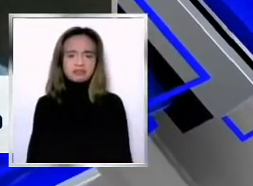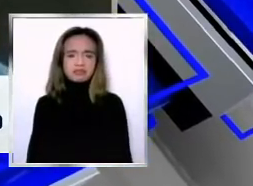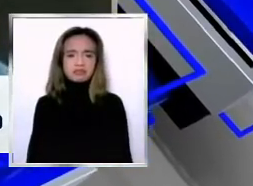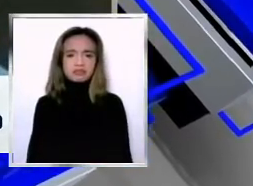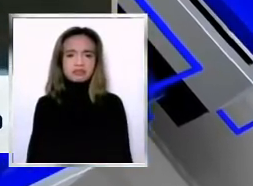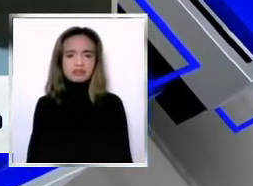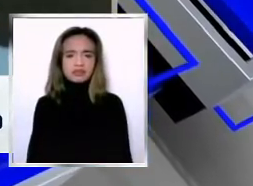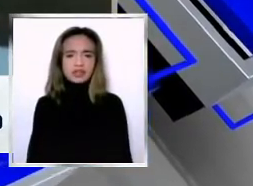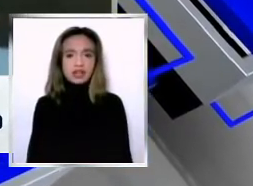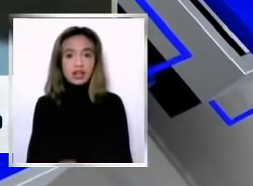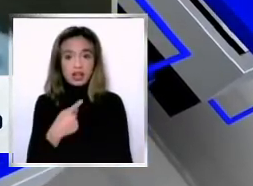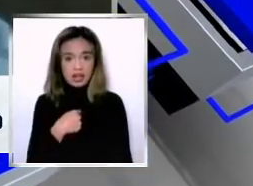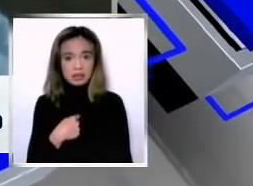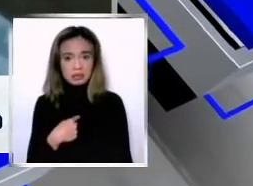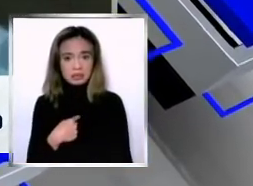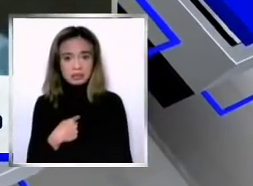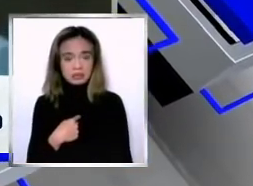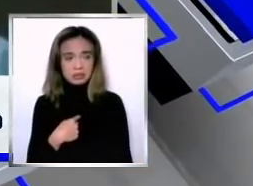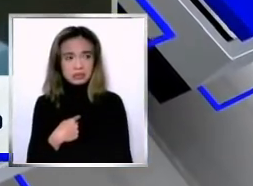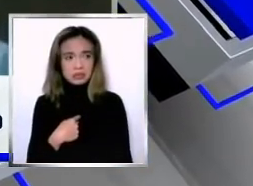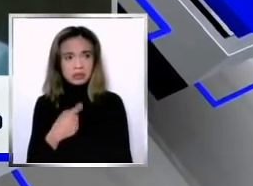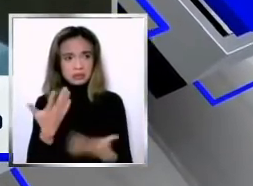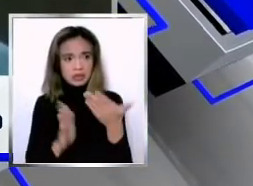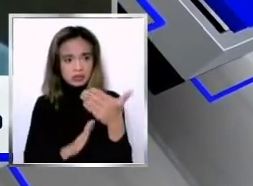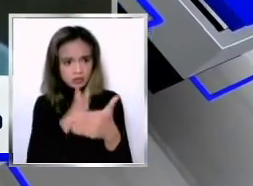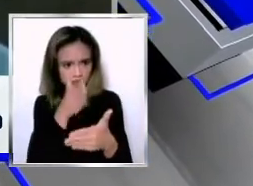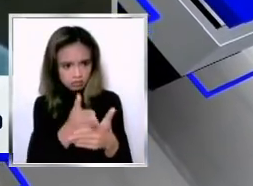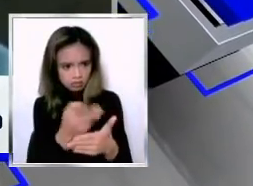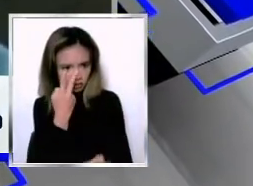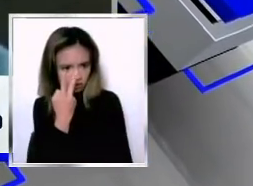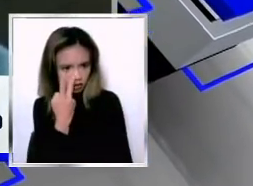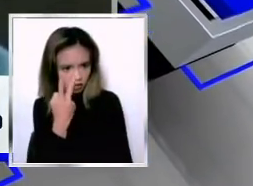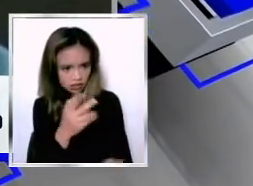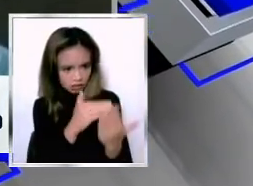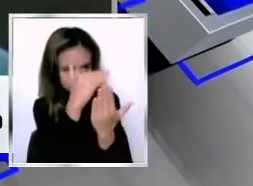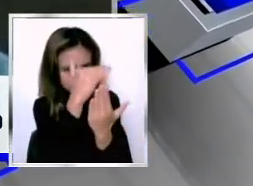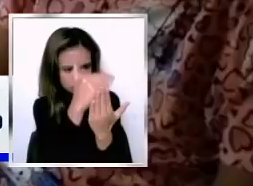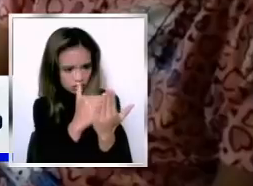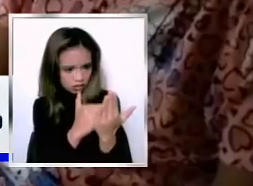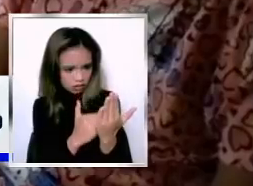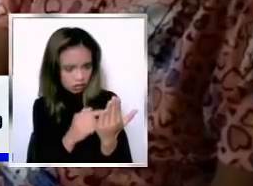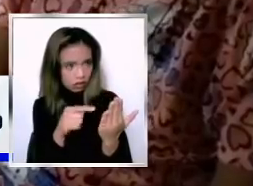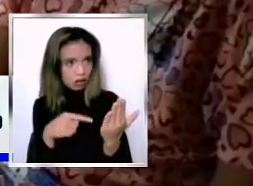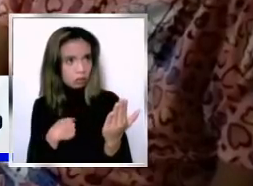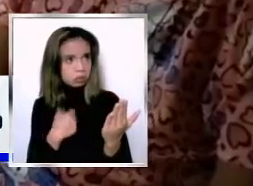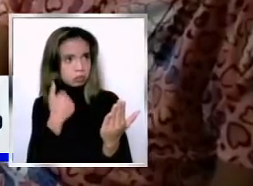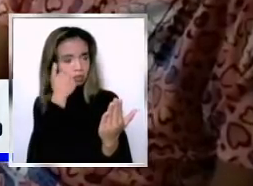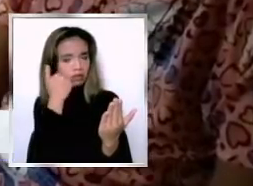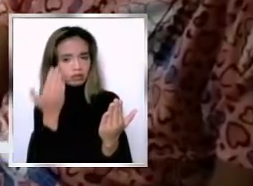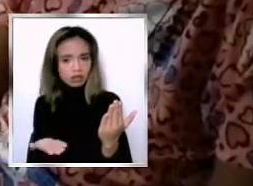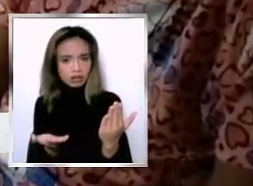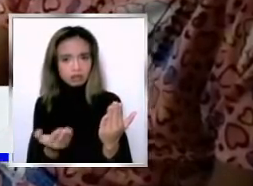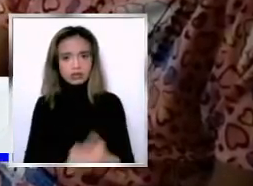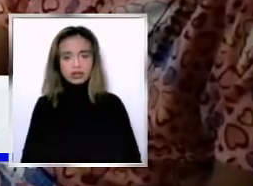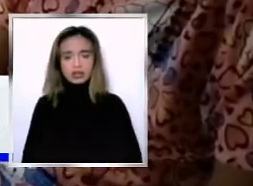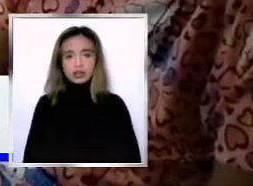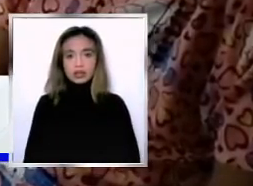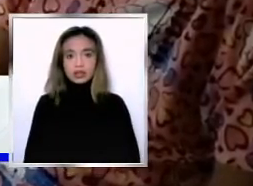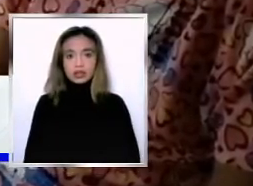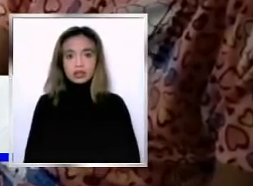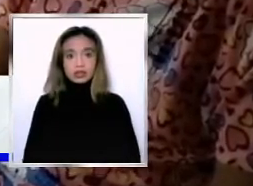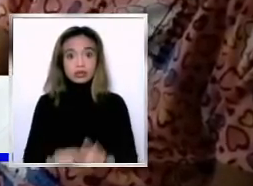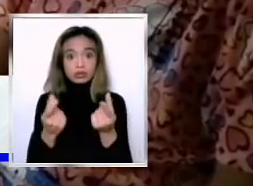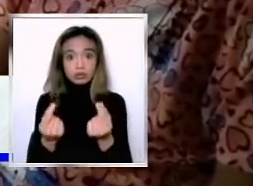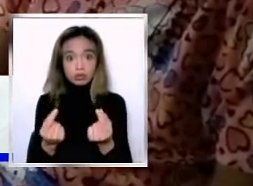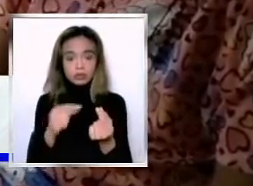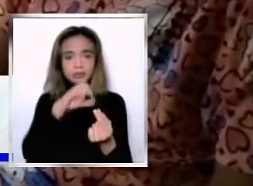nag-report, nagpunta pa ako at nakita ko sa listahan na nilagay niyang disease na ako. Nagpalipat-lipat daw si Lola Consolacion ng